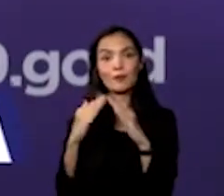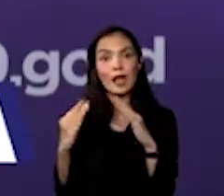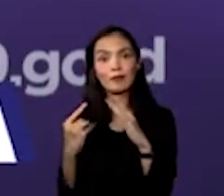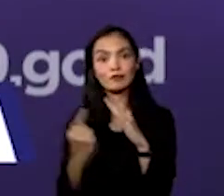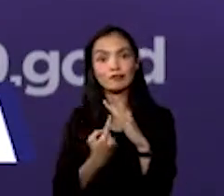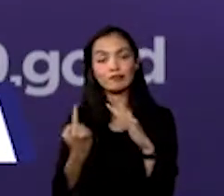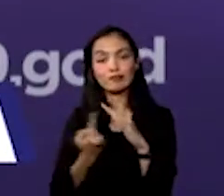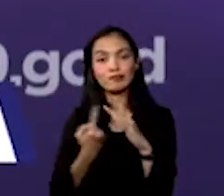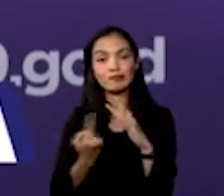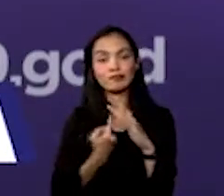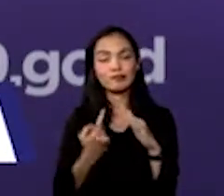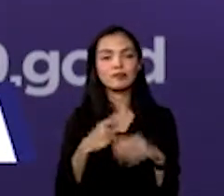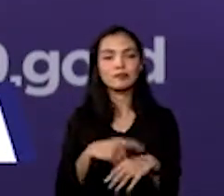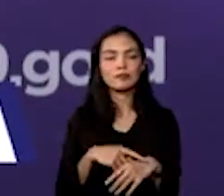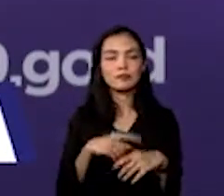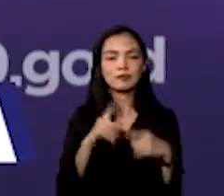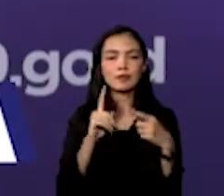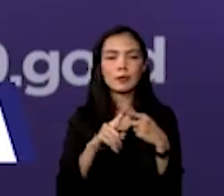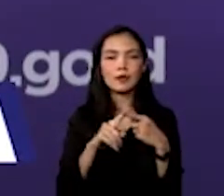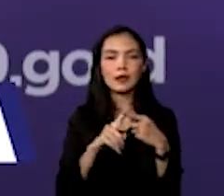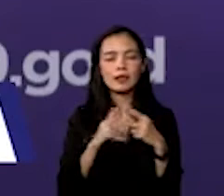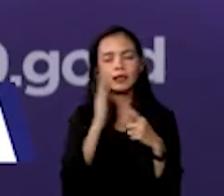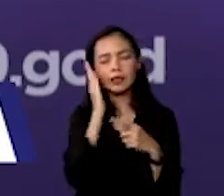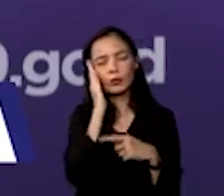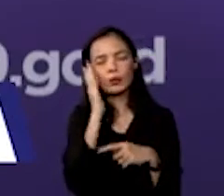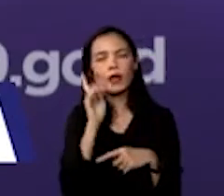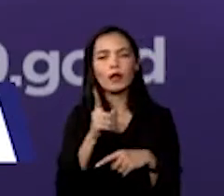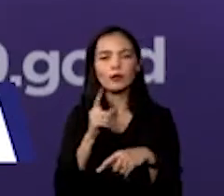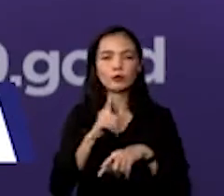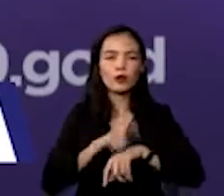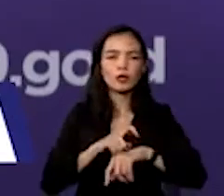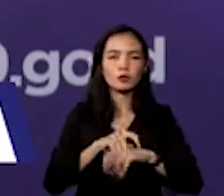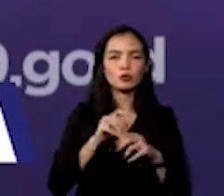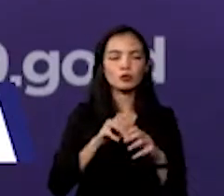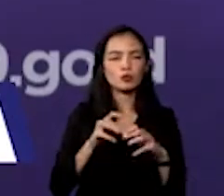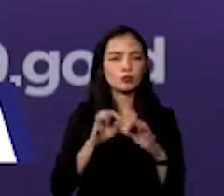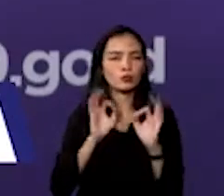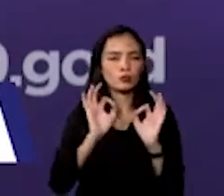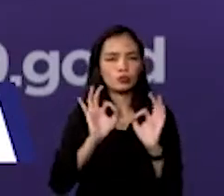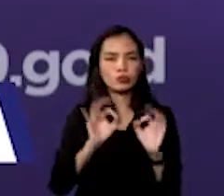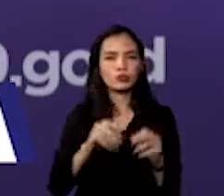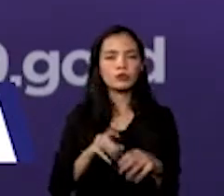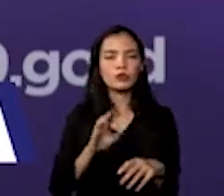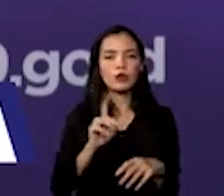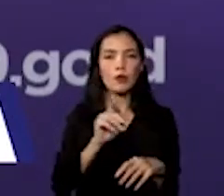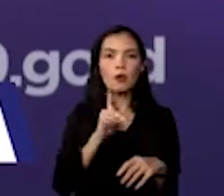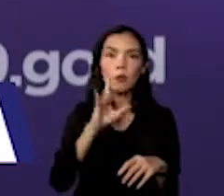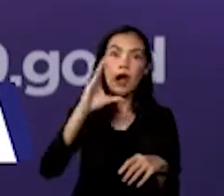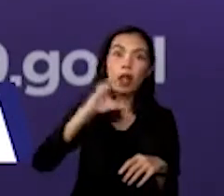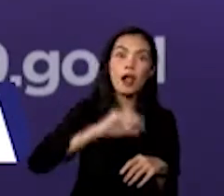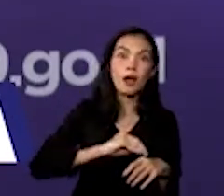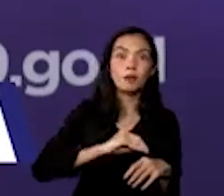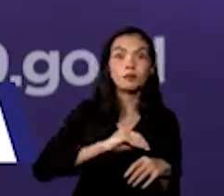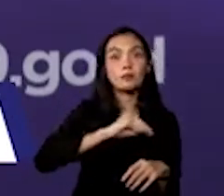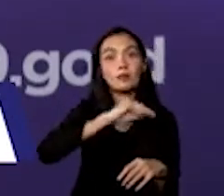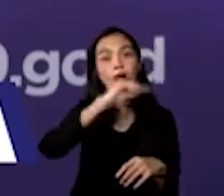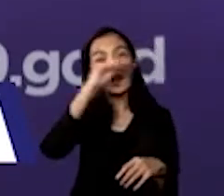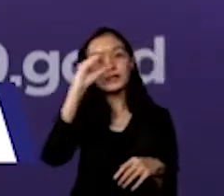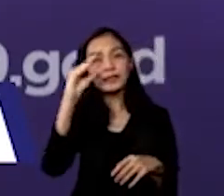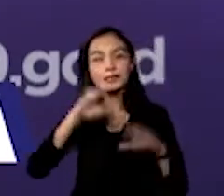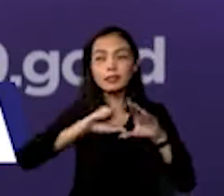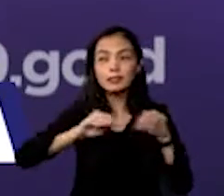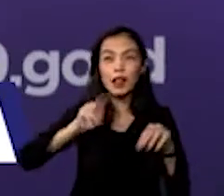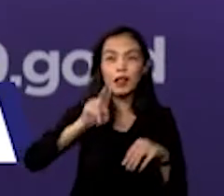mesti istirahat cukup ya Jadi mesti tidur mesti cukup enggak bisa yuk malam-malam bergadang pagi kerja lain enggak